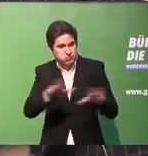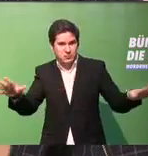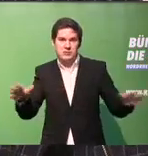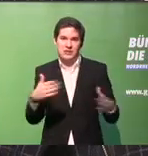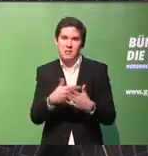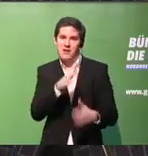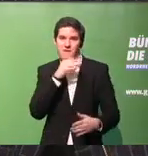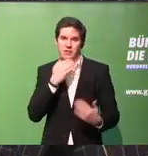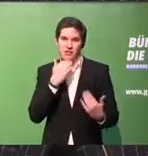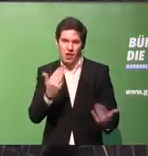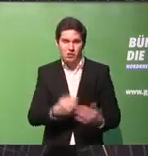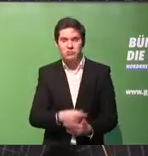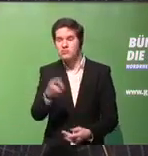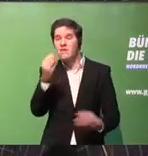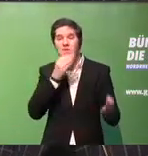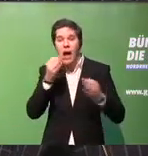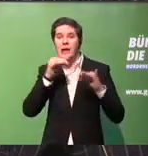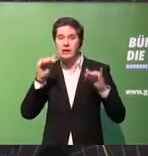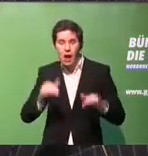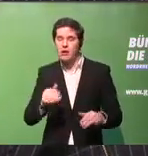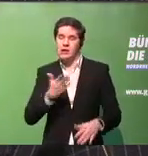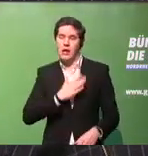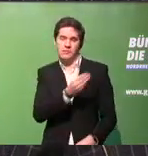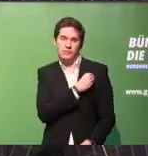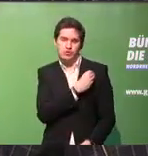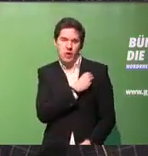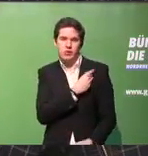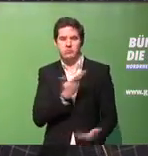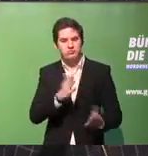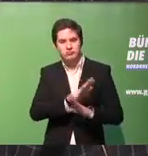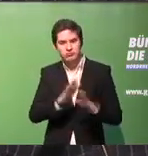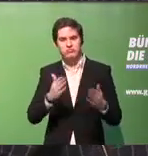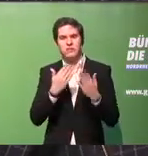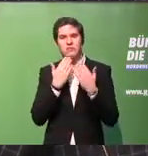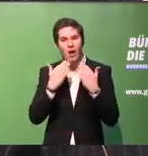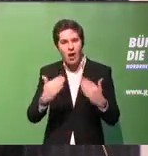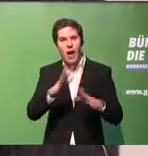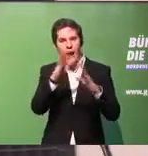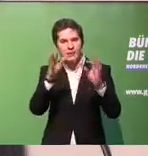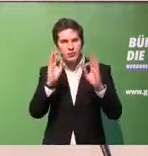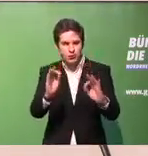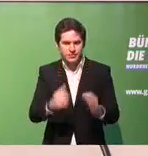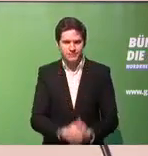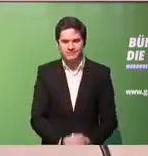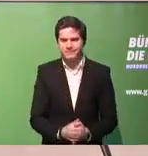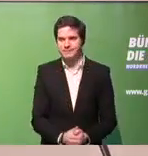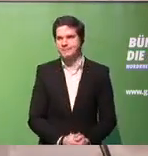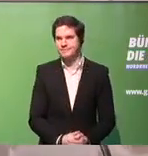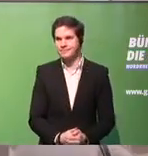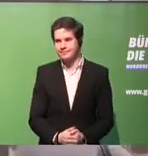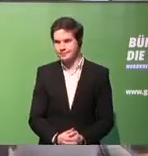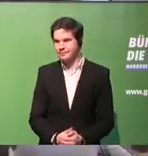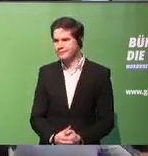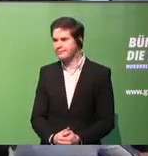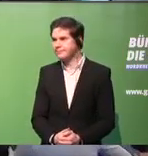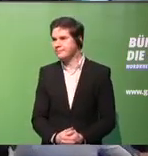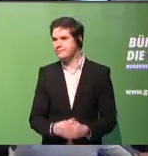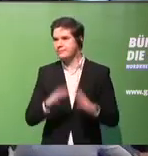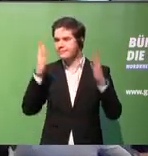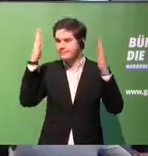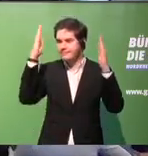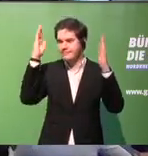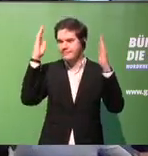auch macht. Bei Rückfragen meldet euch gerne bei uns. Danke, soweit erstmal und alles Gute. Vielen Dank,